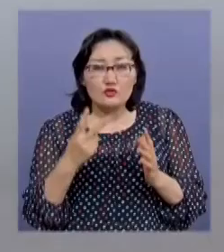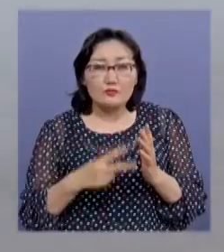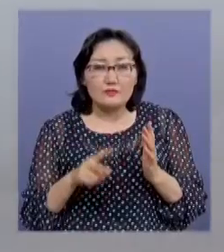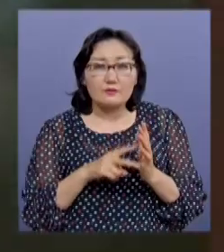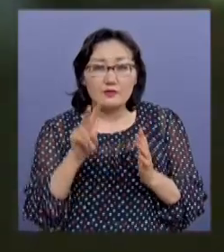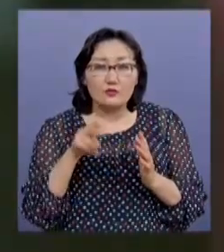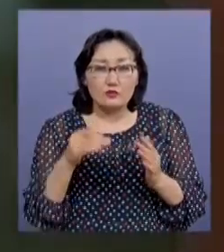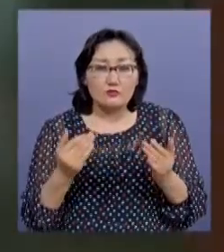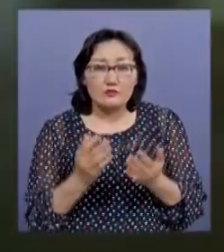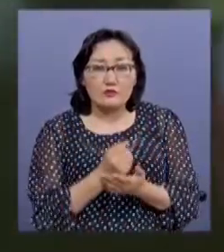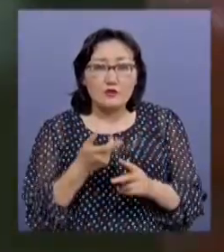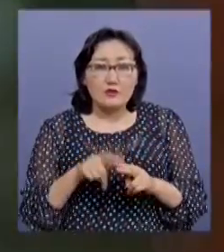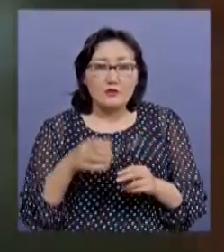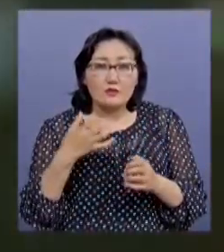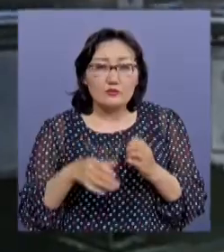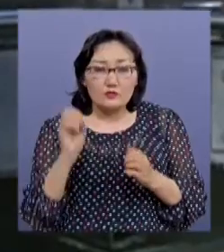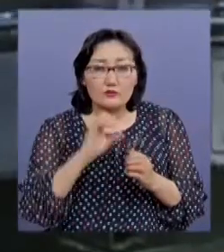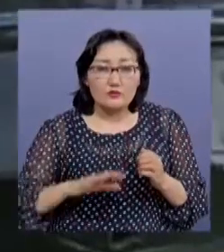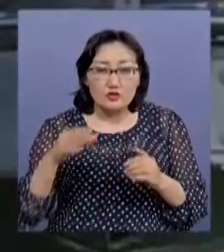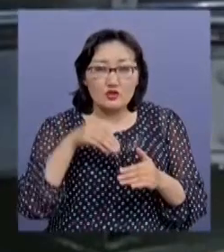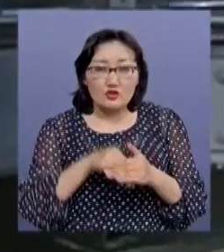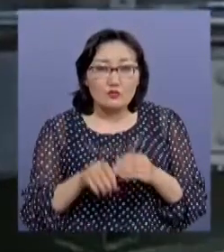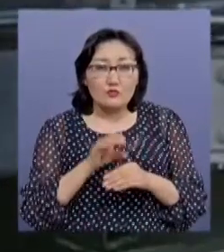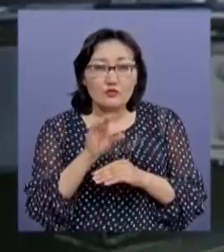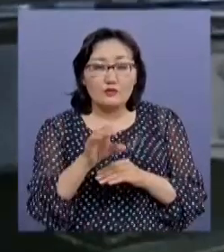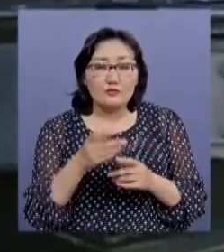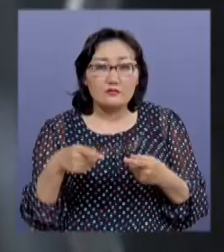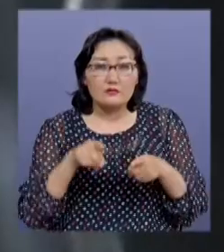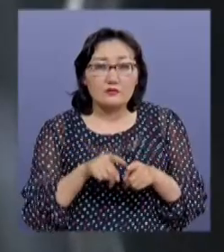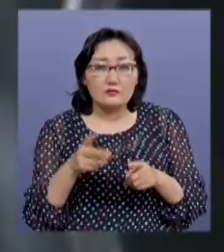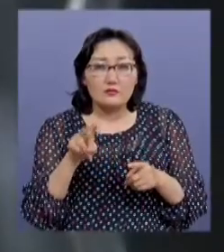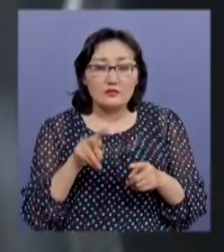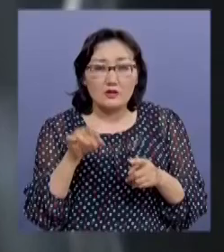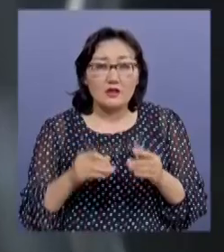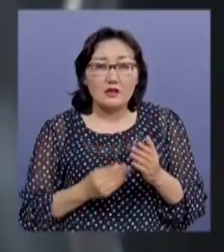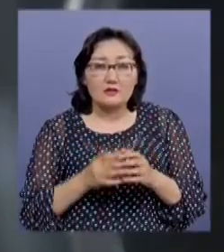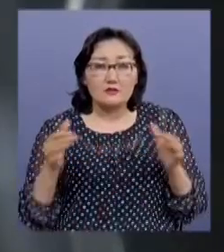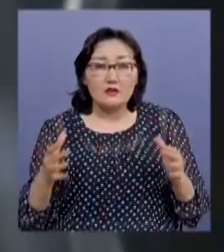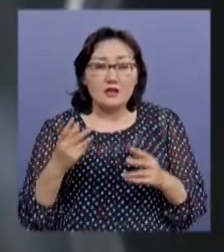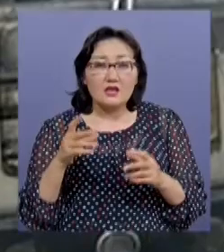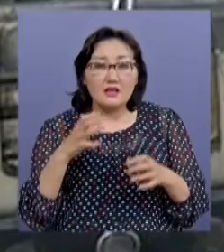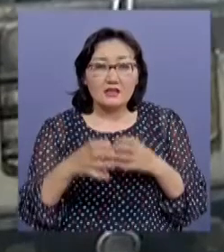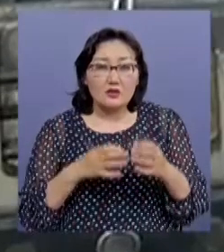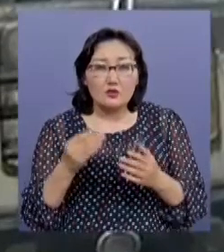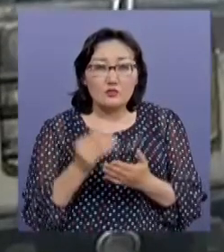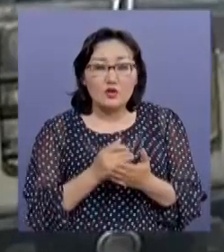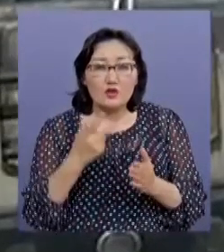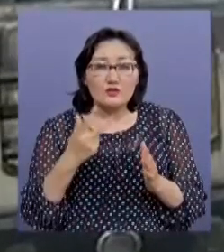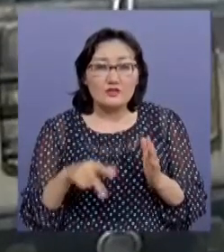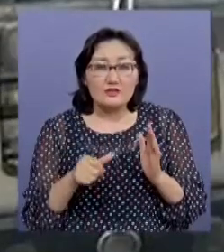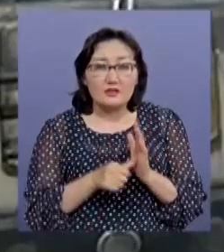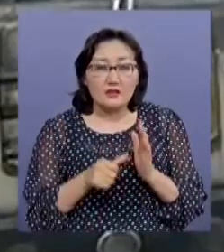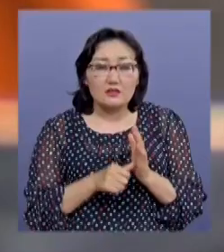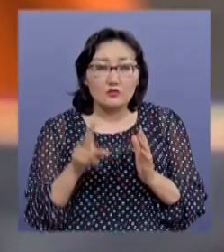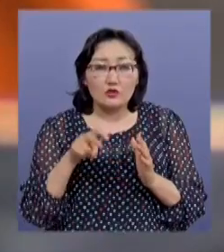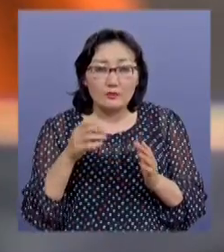долларға жеткен. Бұл бүкіл орта елдеріндегі ішкі өнімнен 60 миллиард долларға артық. Халықаралық қор нарығында жинаған 86 миллиард доллармен құнды қағаздар